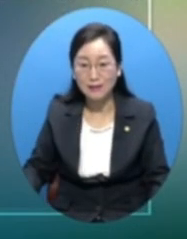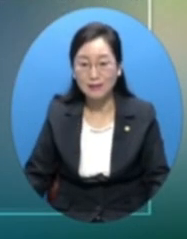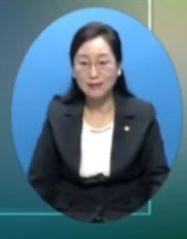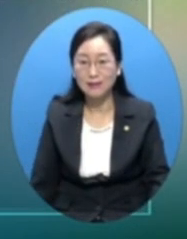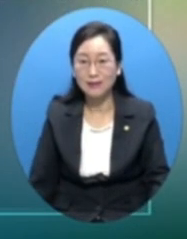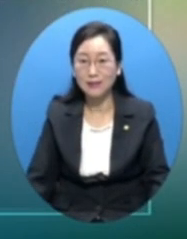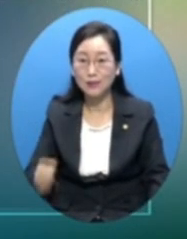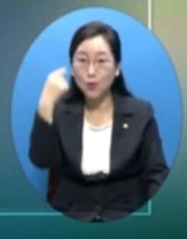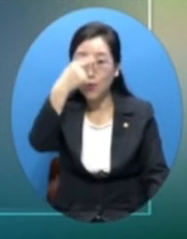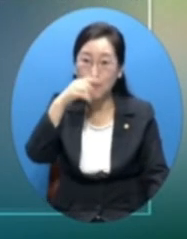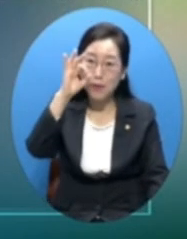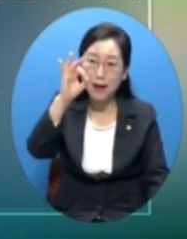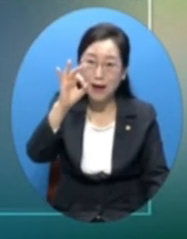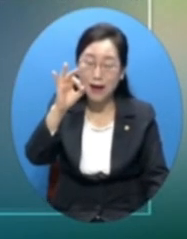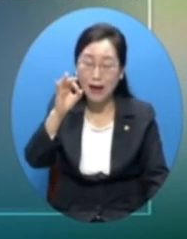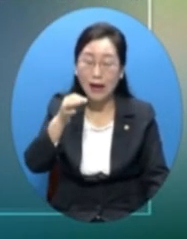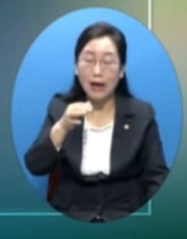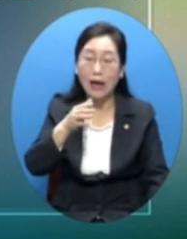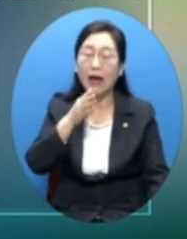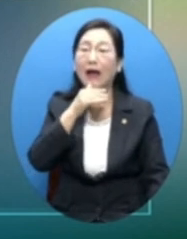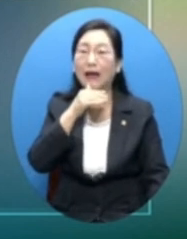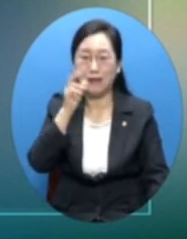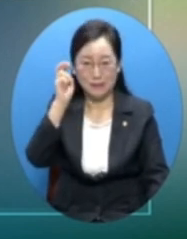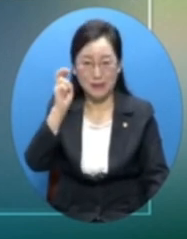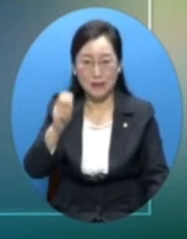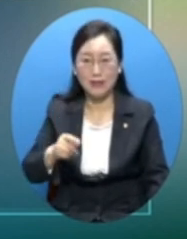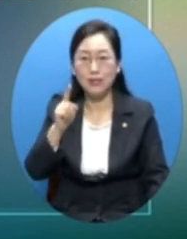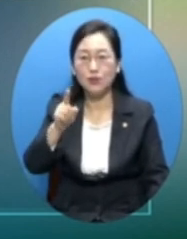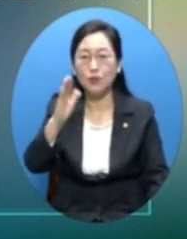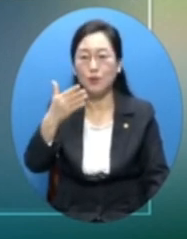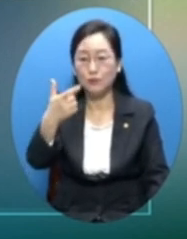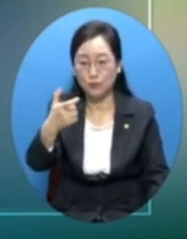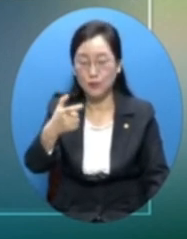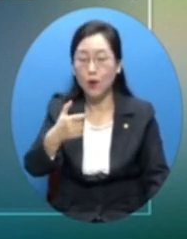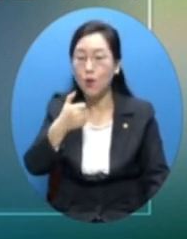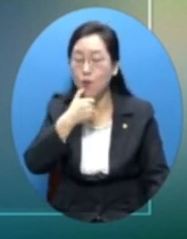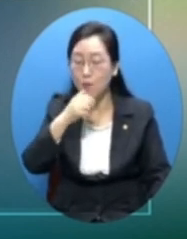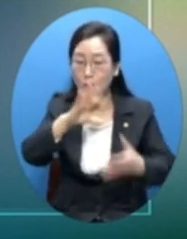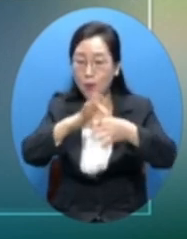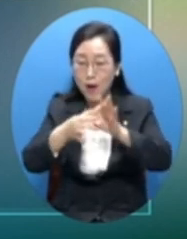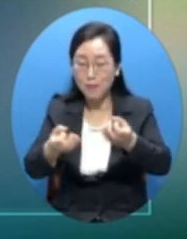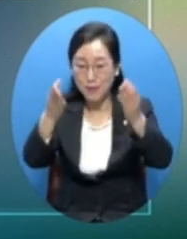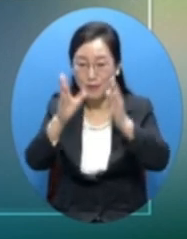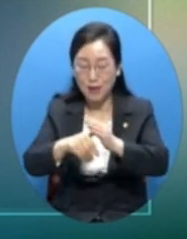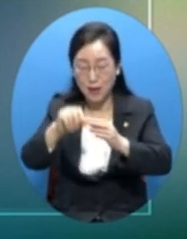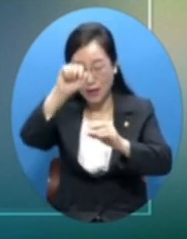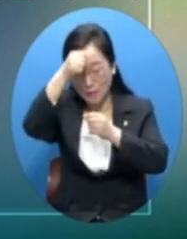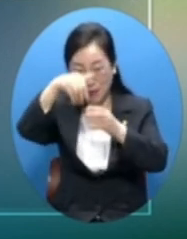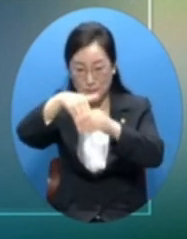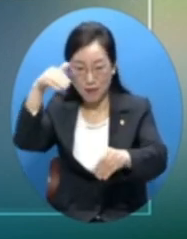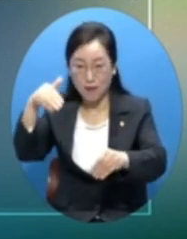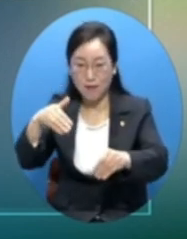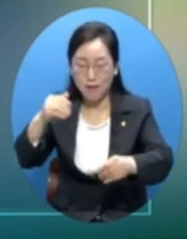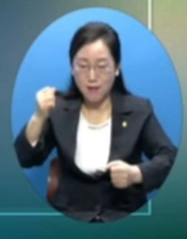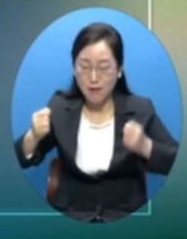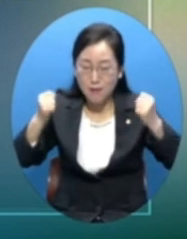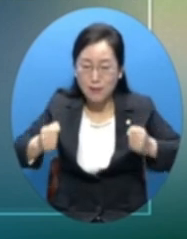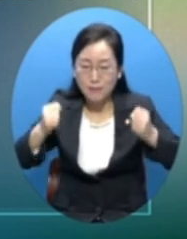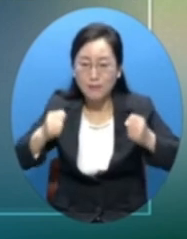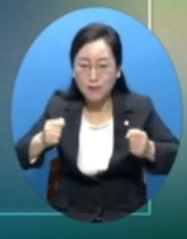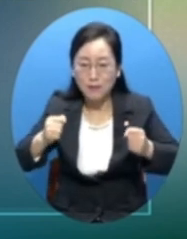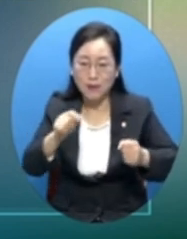이제 저 얼굴 보면 기억하시겠습니까? 1960년 로마 올림픽 마라톤에서 맨발로 우승한 에티오피아의 아베베